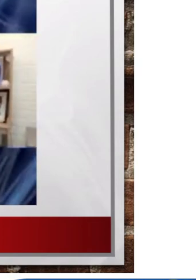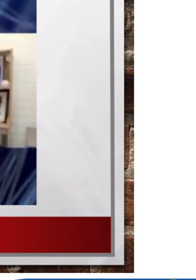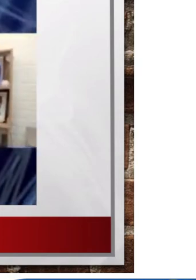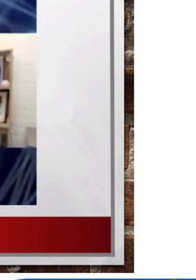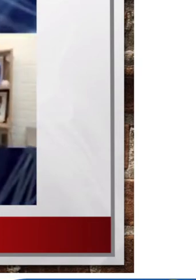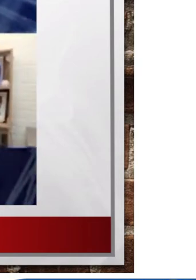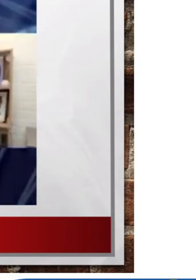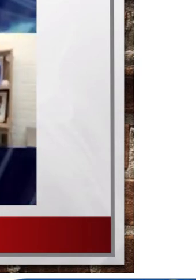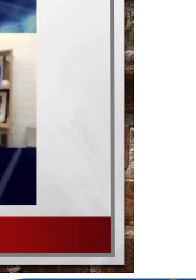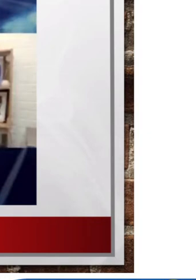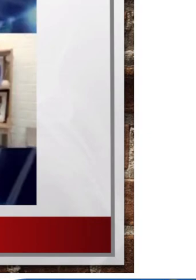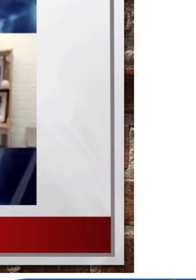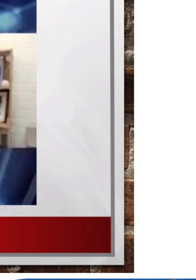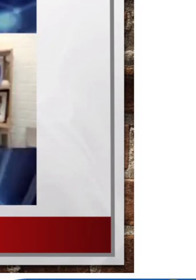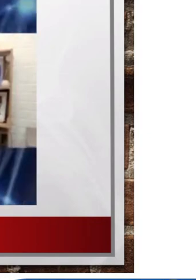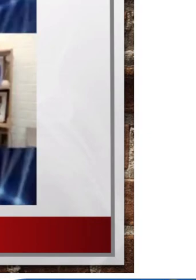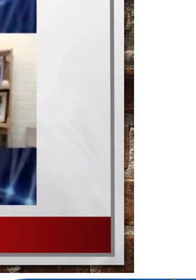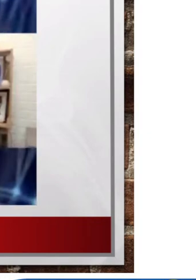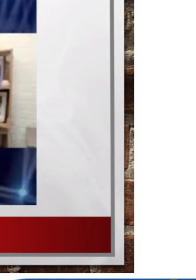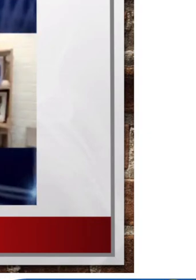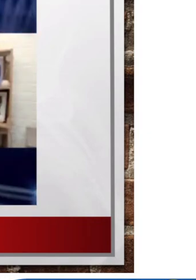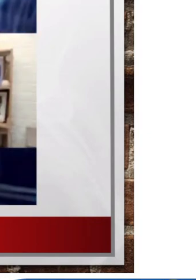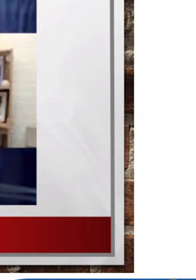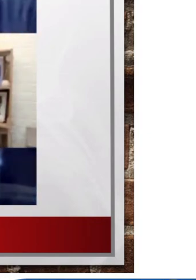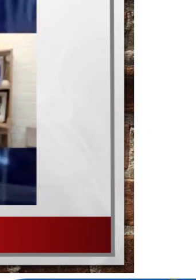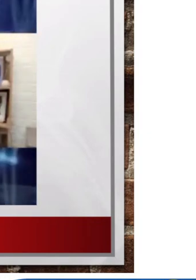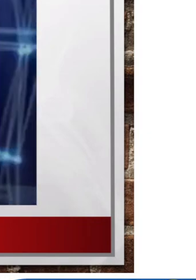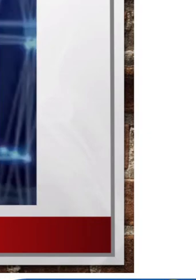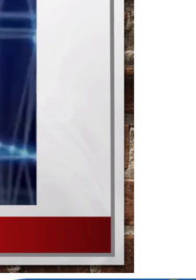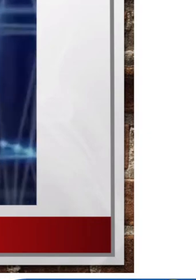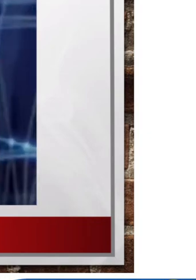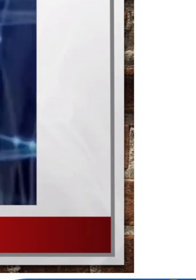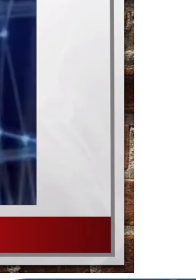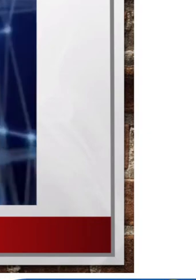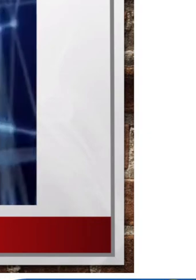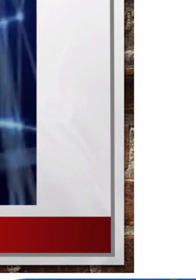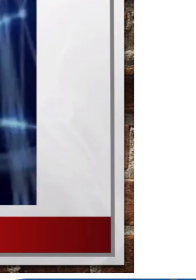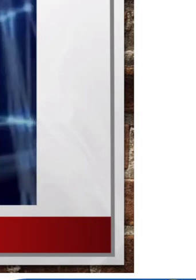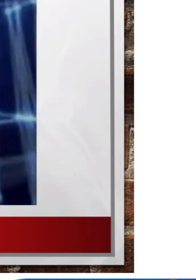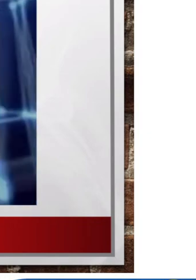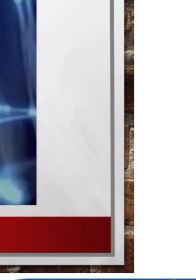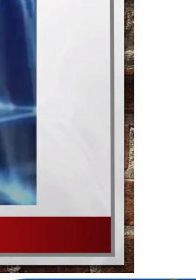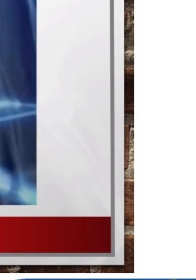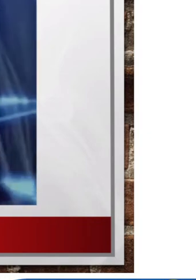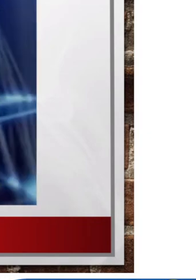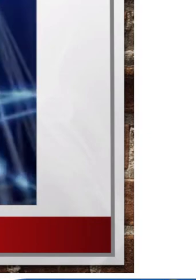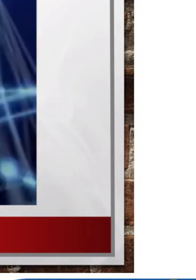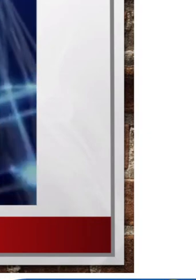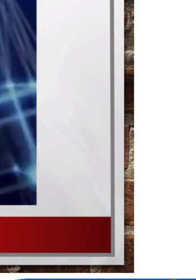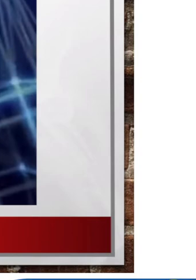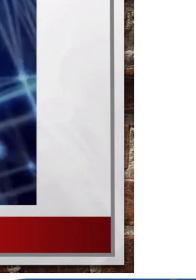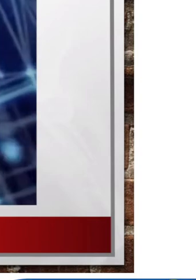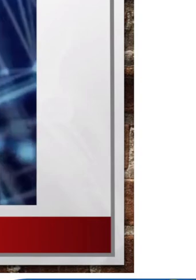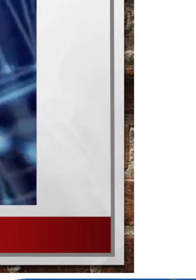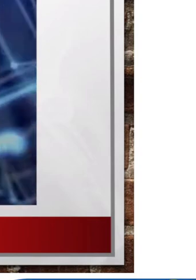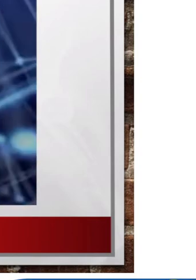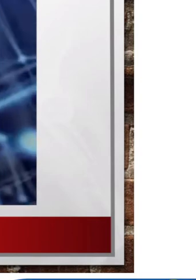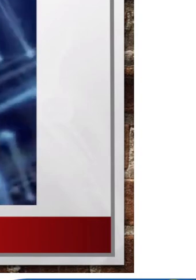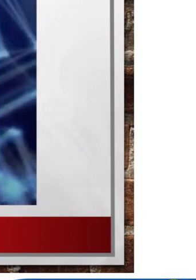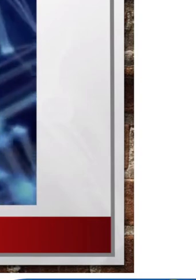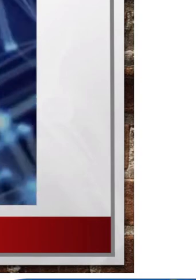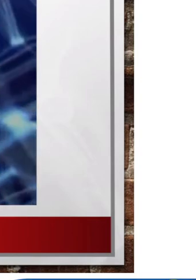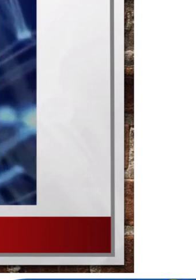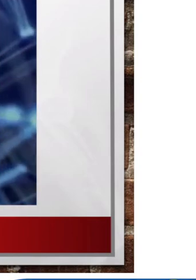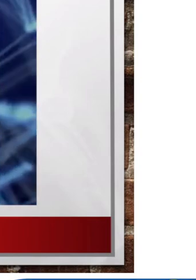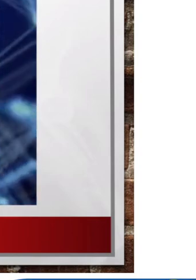movie. And yun nga, yung katulad ng sinabi ko kanina, kapag kasi nasa open sea tayo, yung wave na